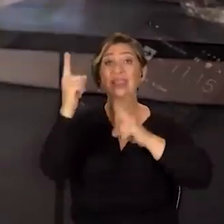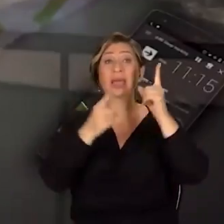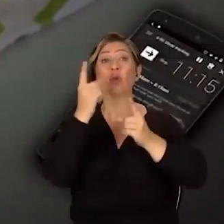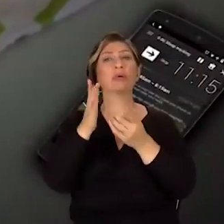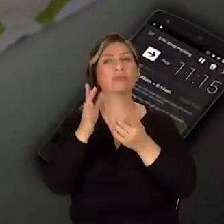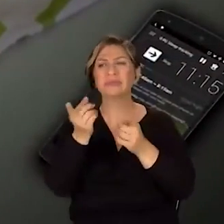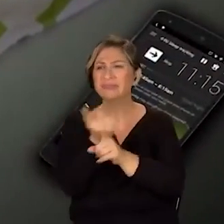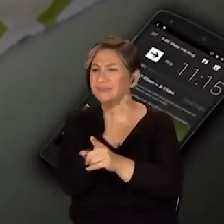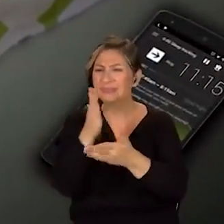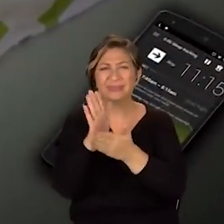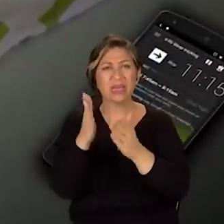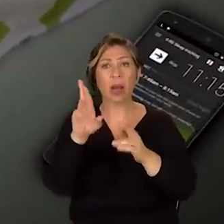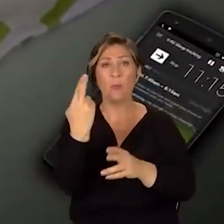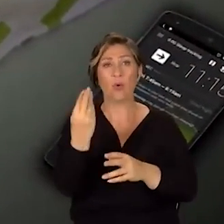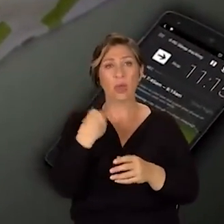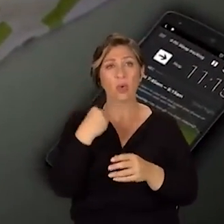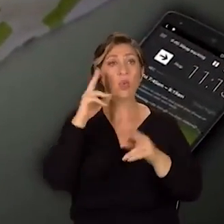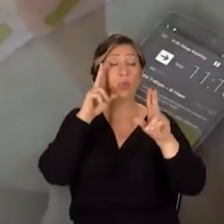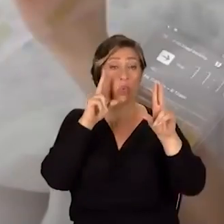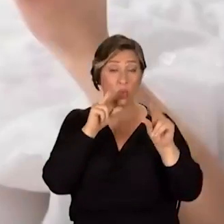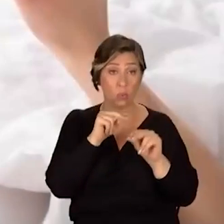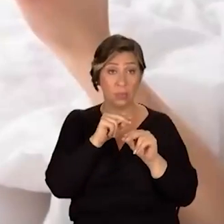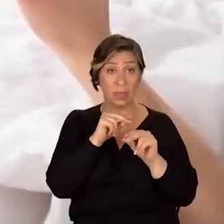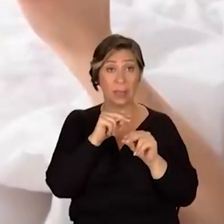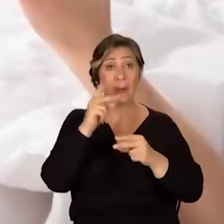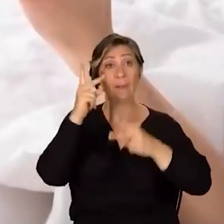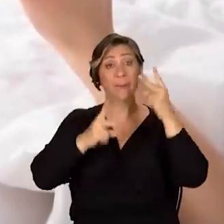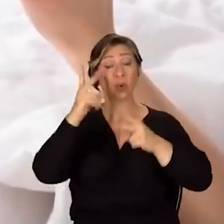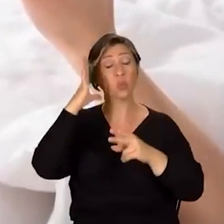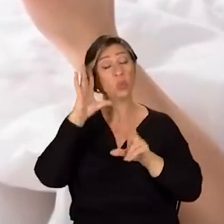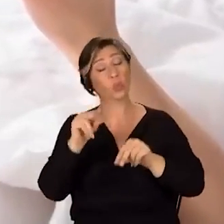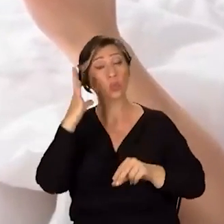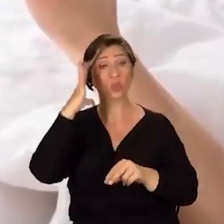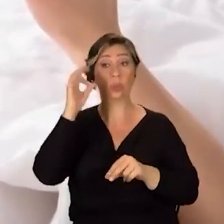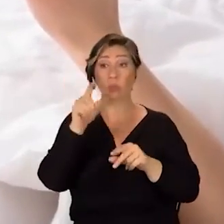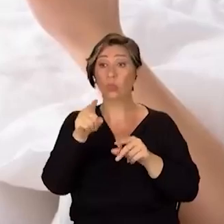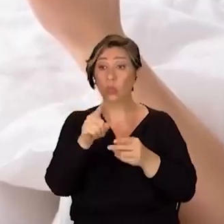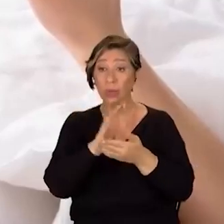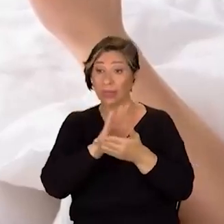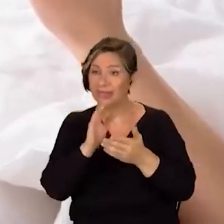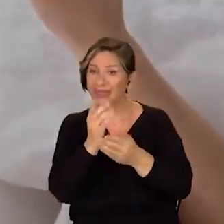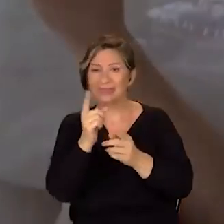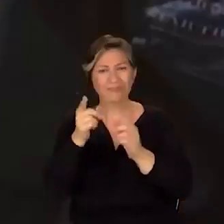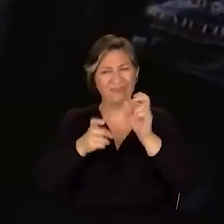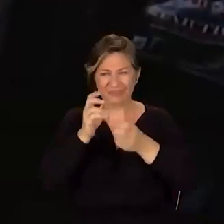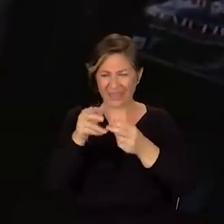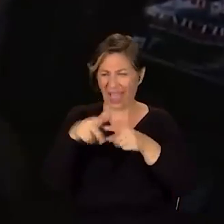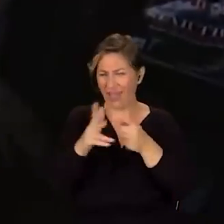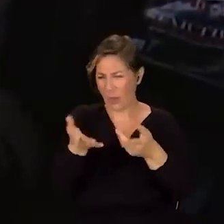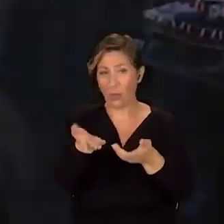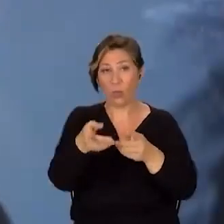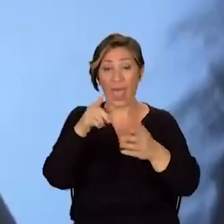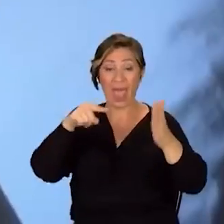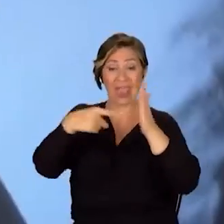uykunuz hakkında rapor verir, uyarılarda bulunur. Bazı uyku uzmanları bu cihazların yanlış veri sağladığı gibi kişide uyku